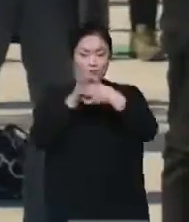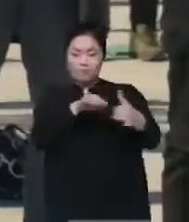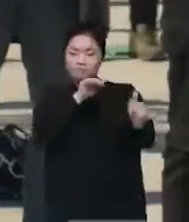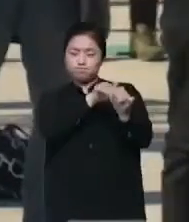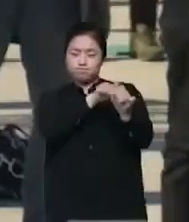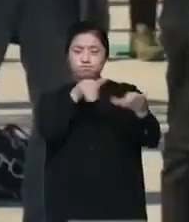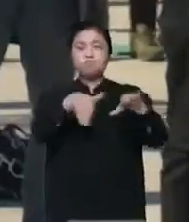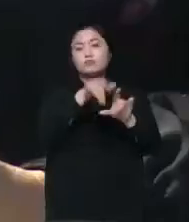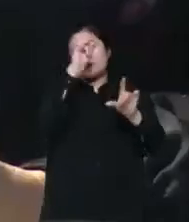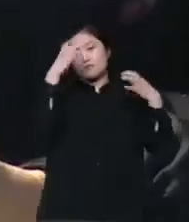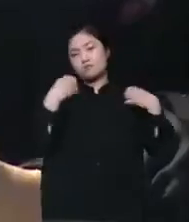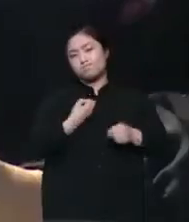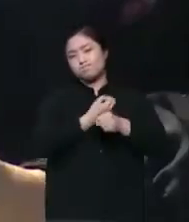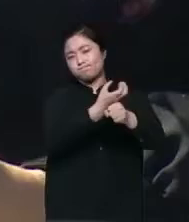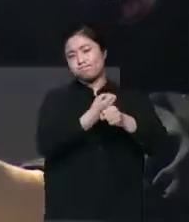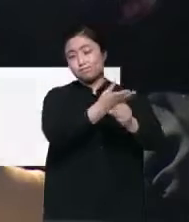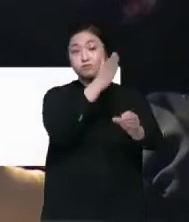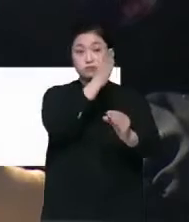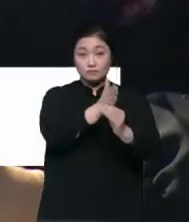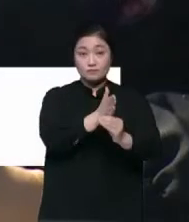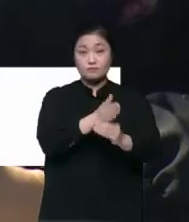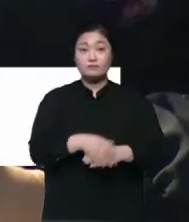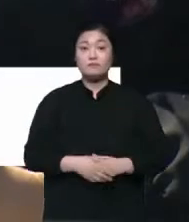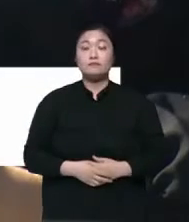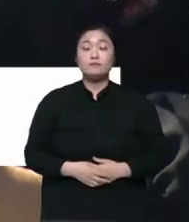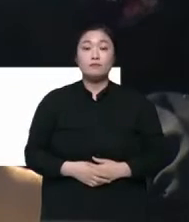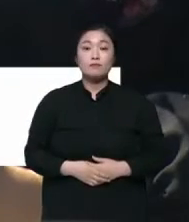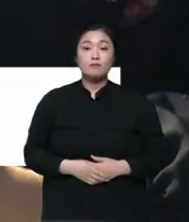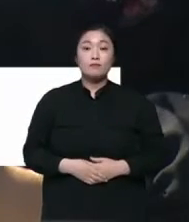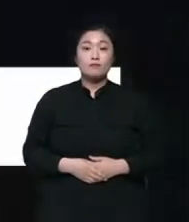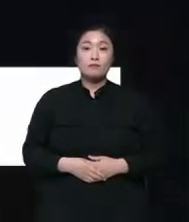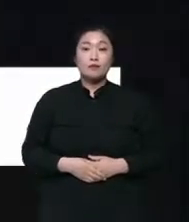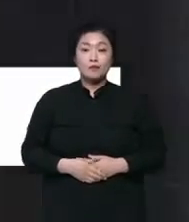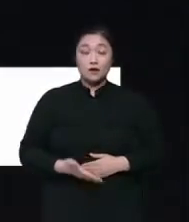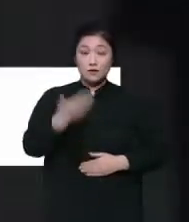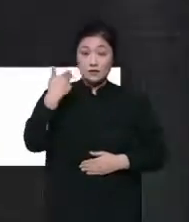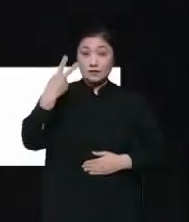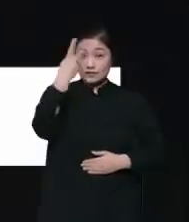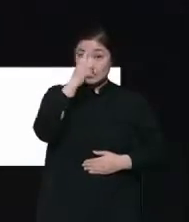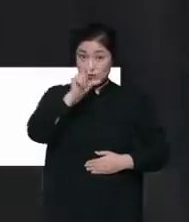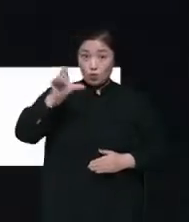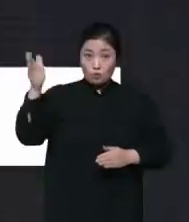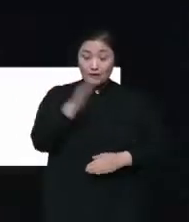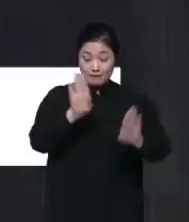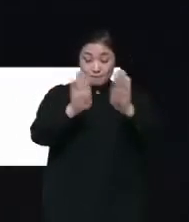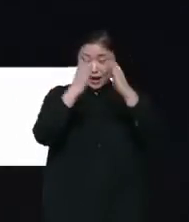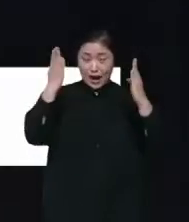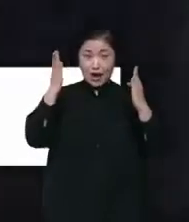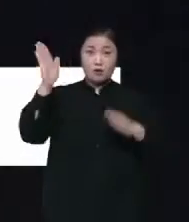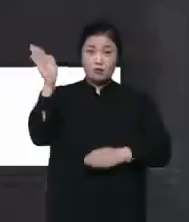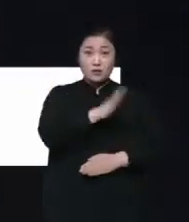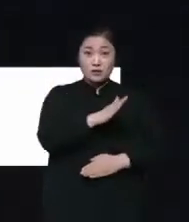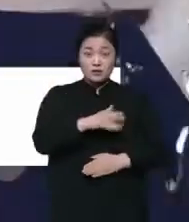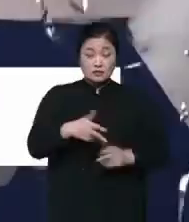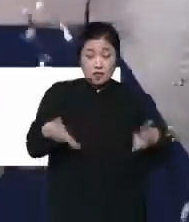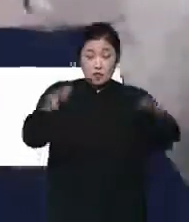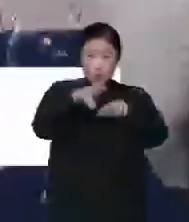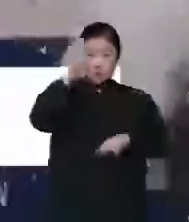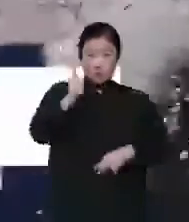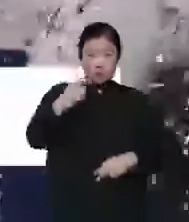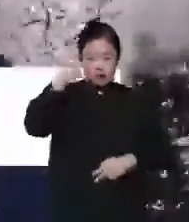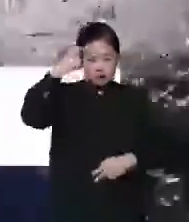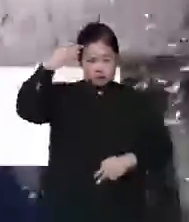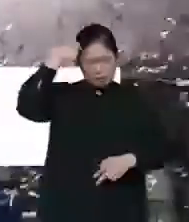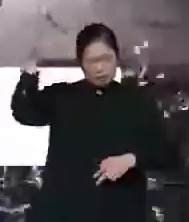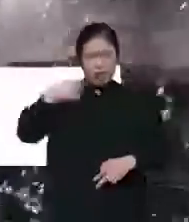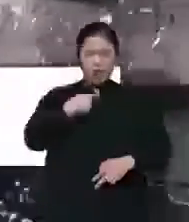지속적으로 문체부에 전달하고 있는 것으로 알려졌습니다. 지난 2015년 개관한 이후 전당장은 단 한